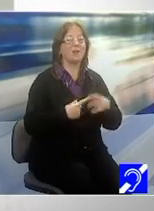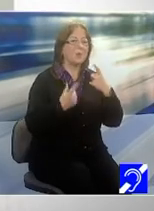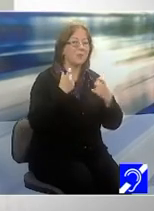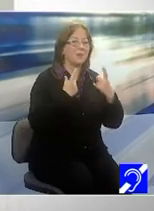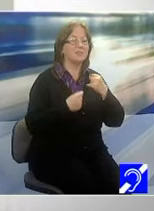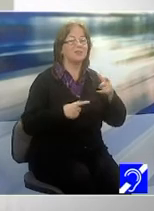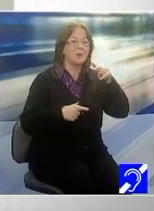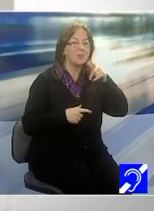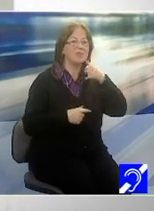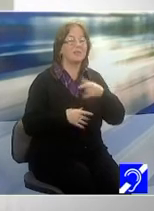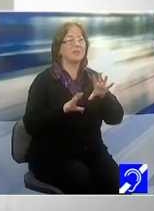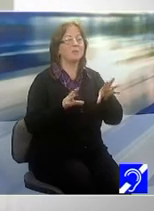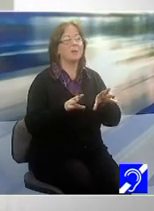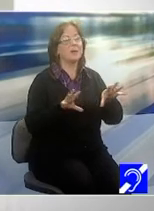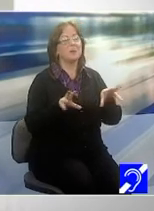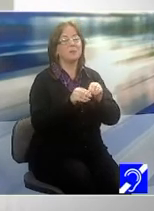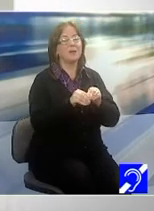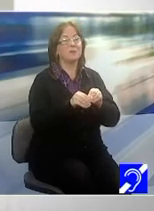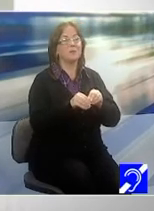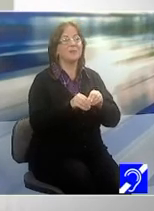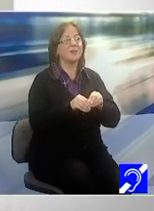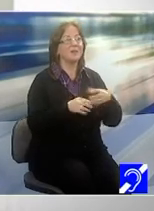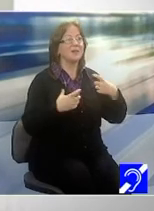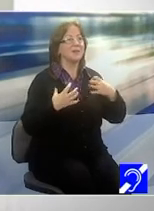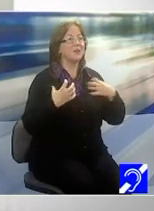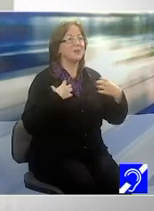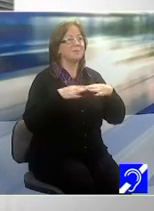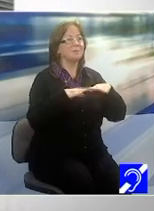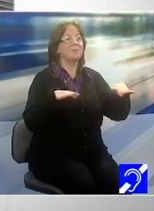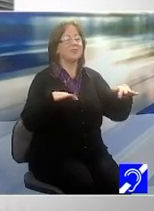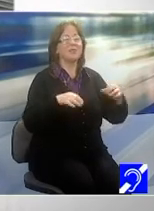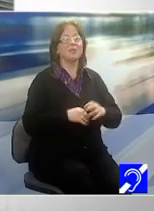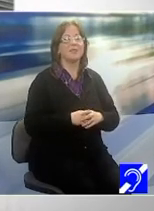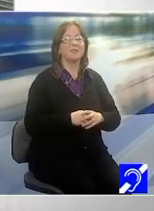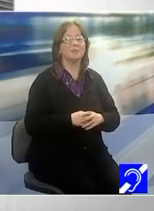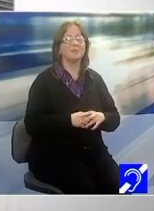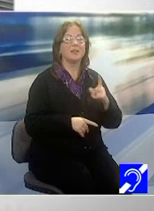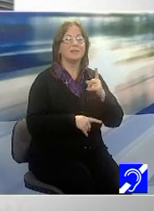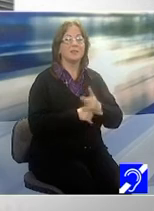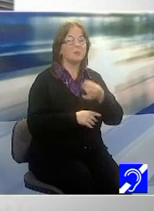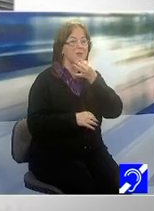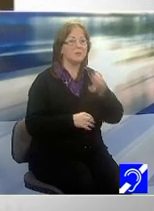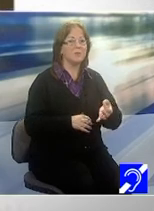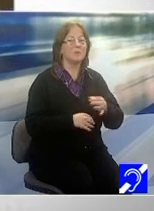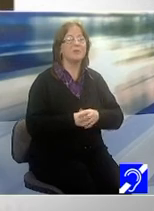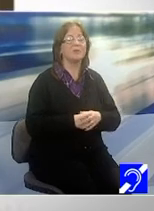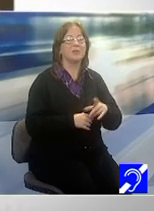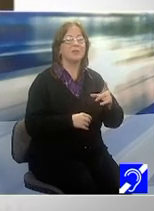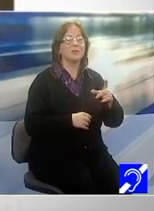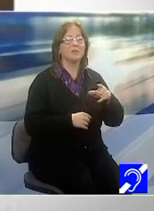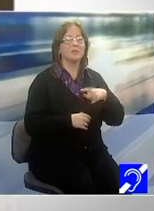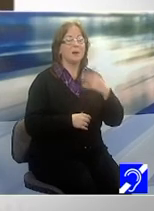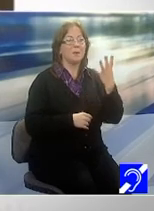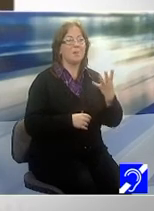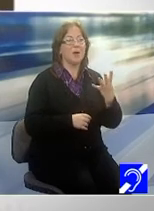plâns, au râs împreună pe scenă. Sunt cu adevărat niște artiști excepționali. Trebuie menționat și faptul că, fiind patru soliști